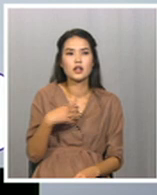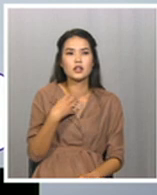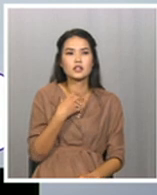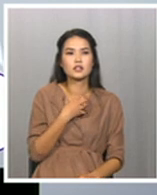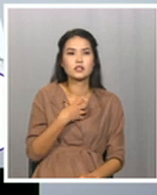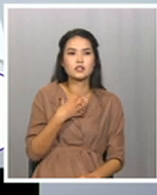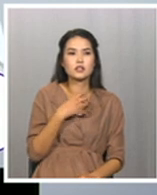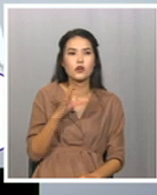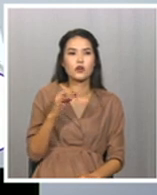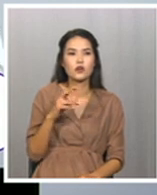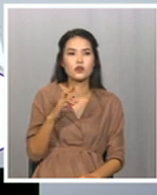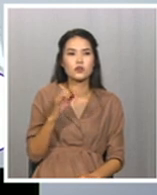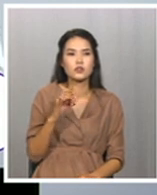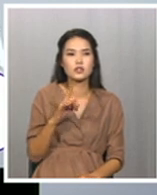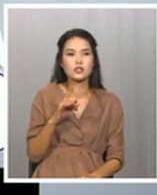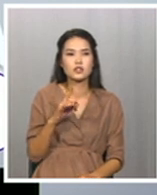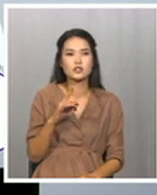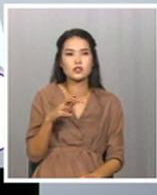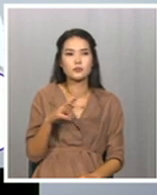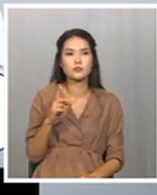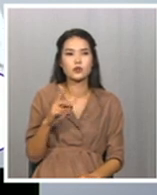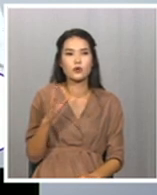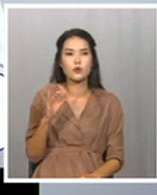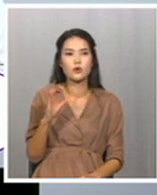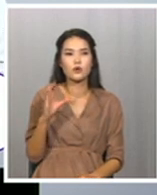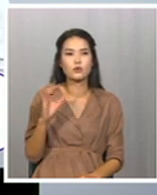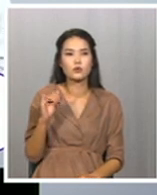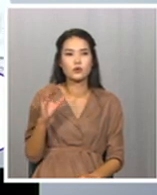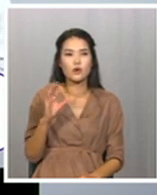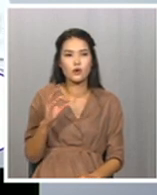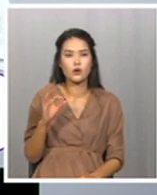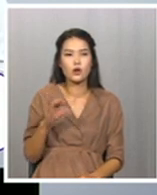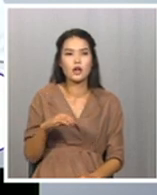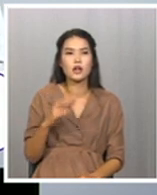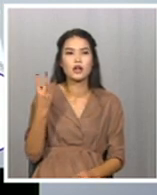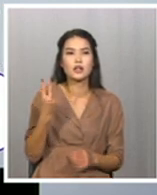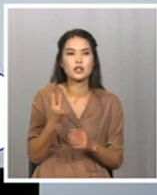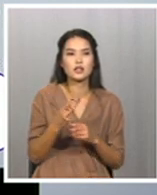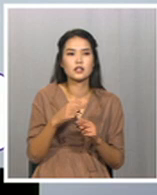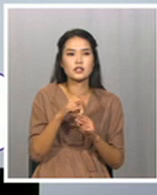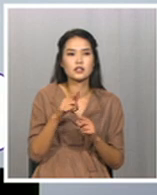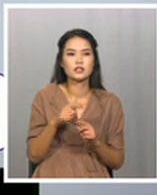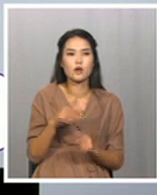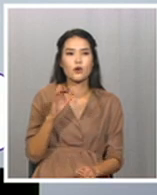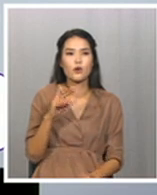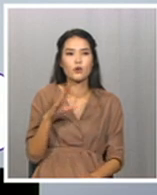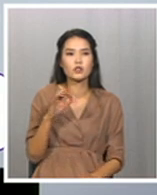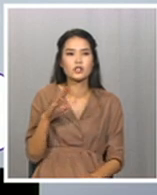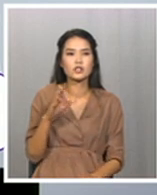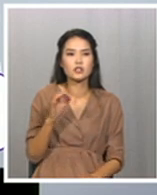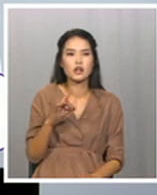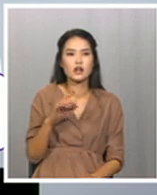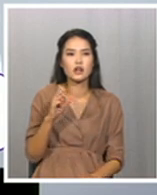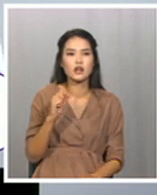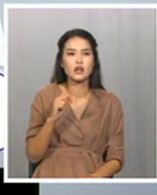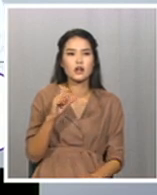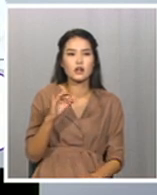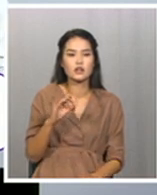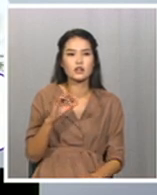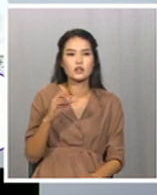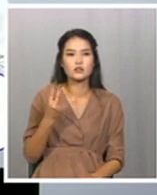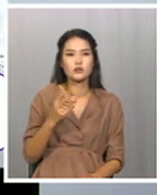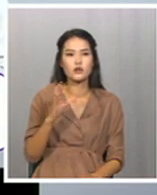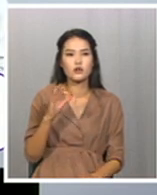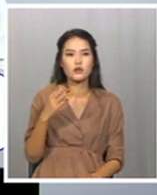Сұйылтылған күкірт қышқылдары негіздік оксидтермен әрекеттеседі. Сұйылтылған күкірт қышқылы екідайлы